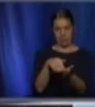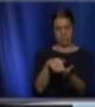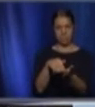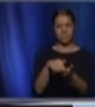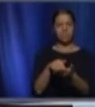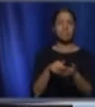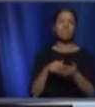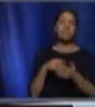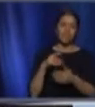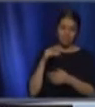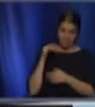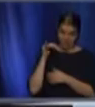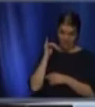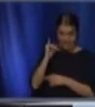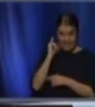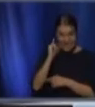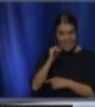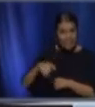rétablir